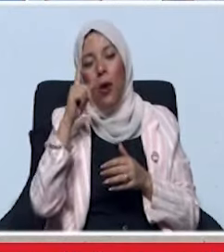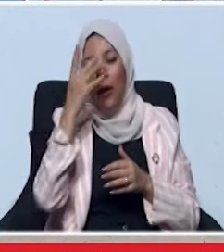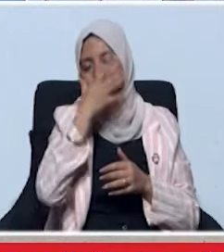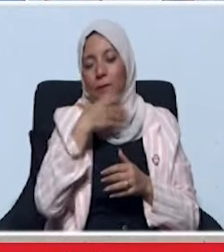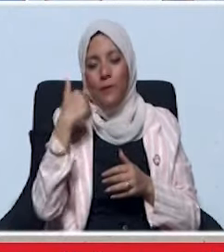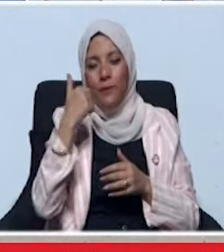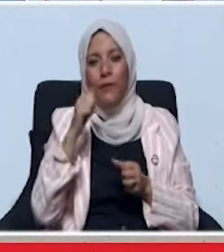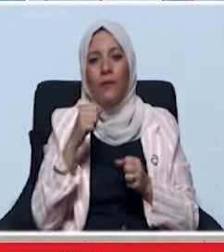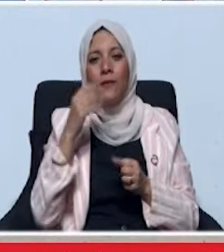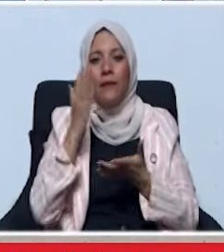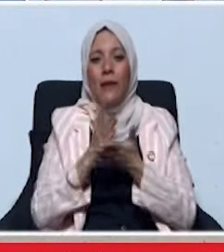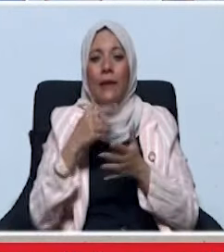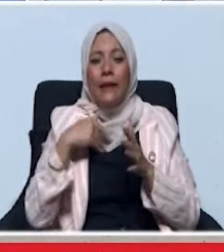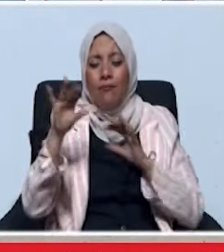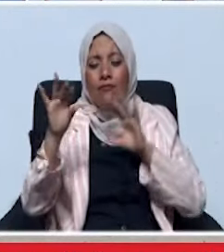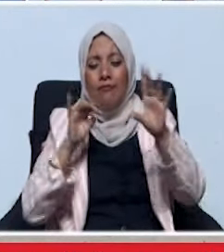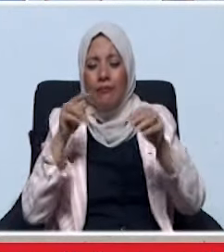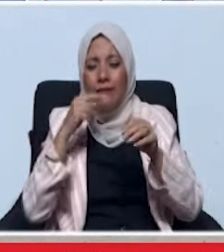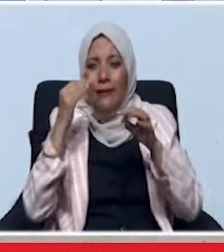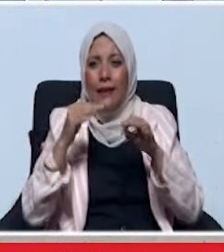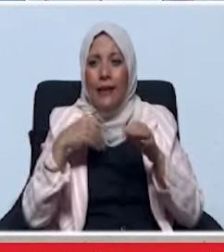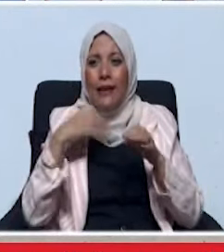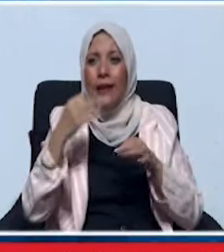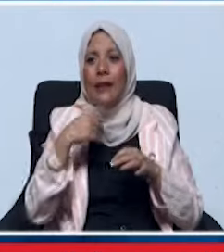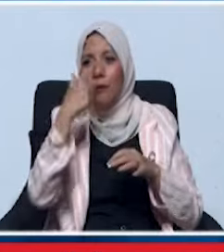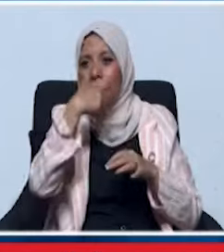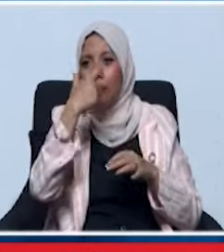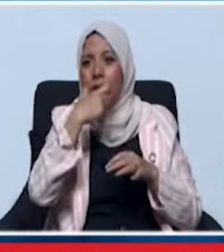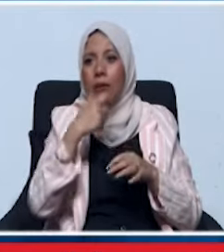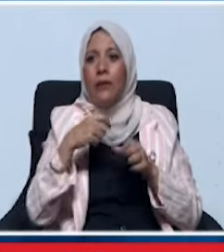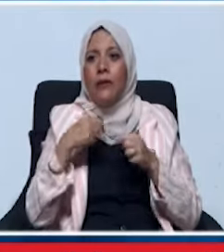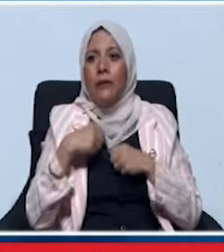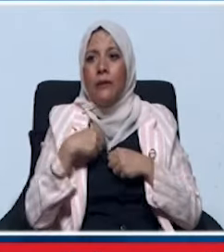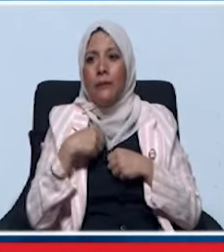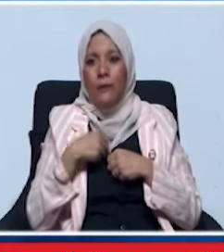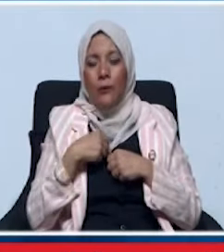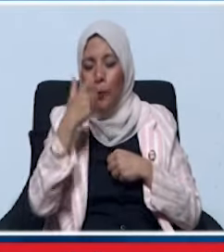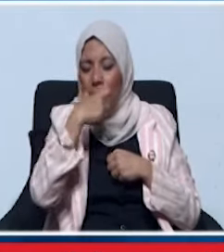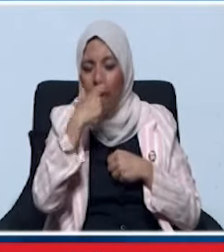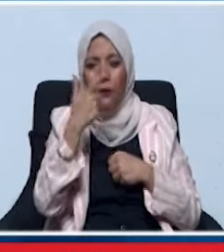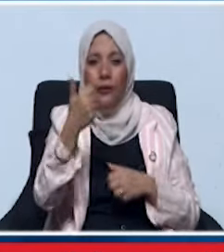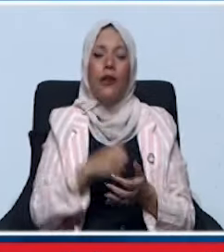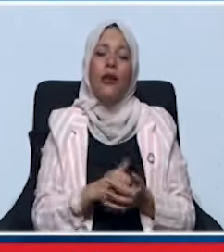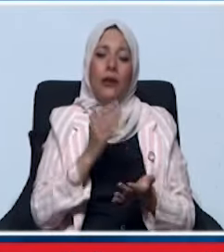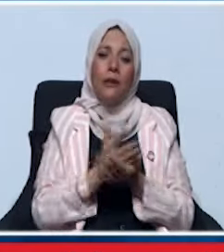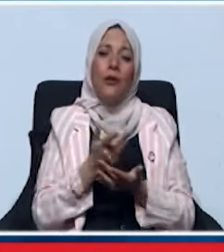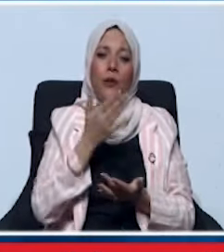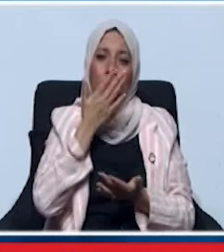انت جبتني الحته لما اذكرها لازم ادمع، لان ابو قتاده دي كانت